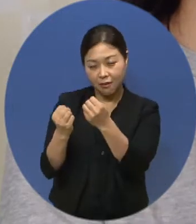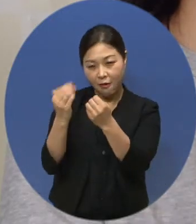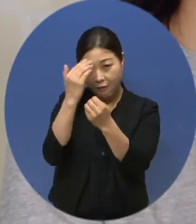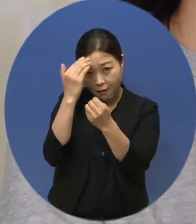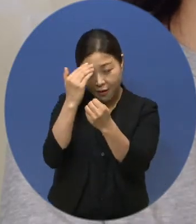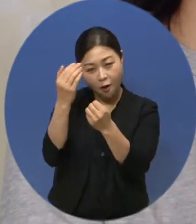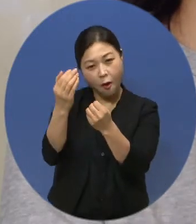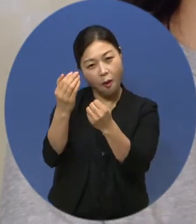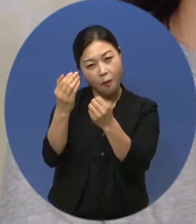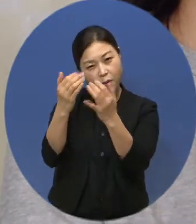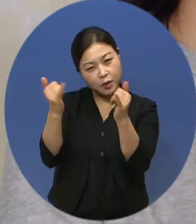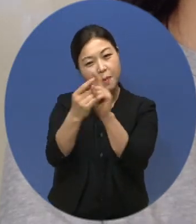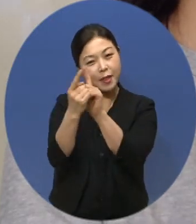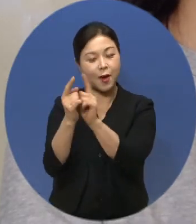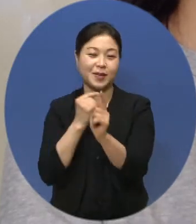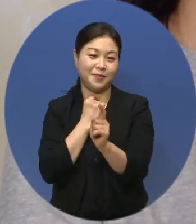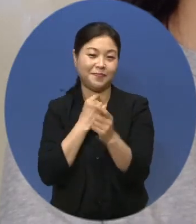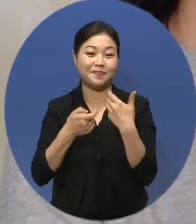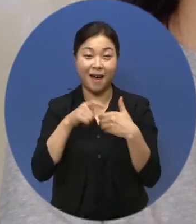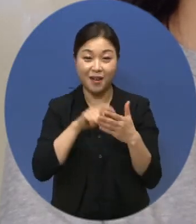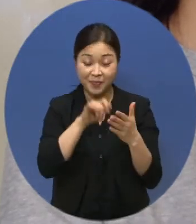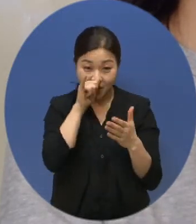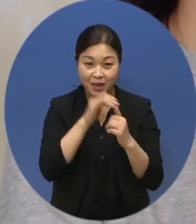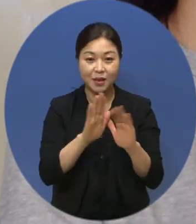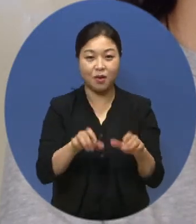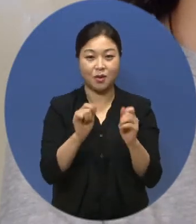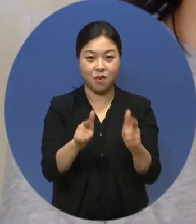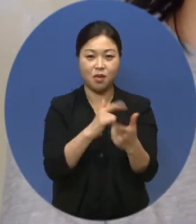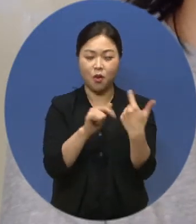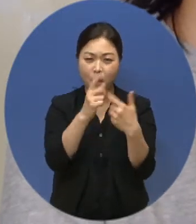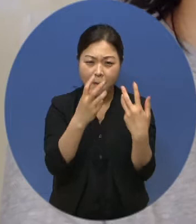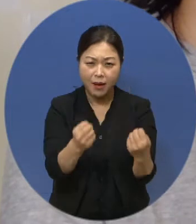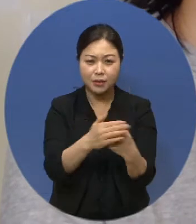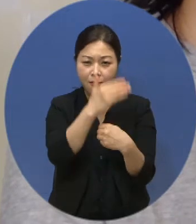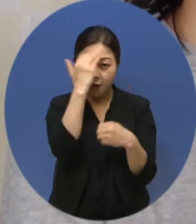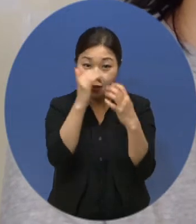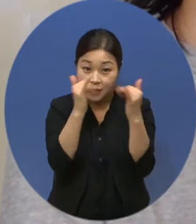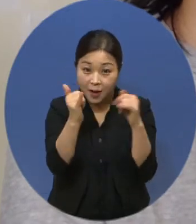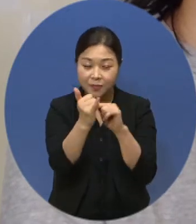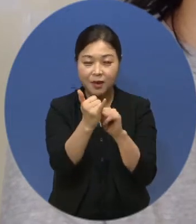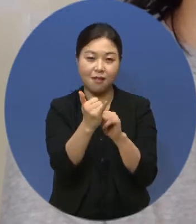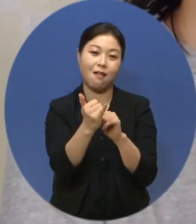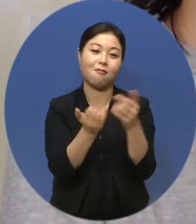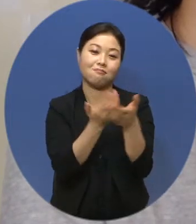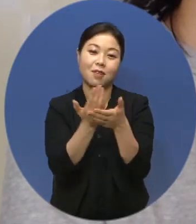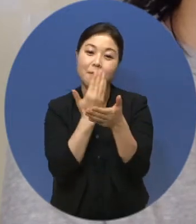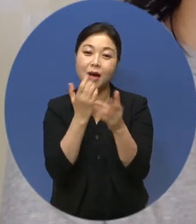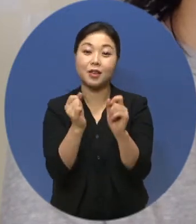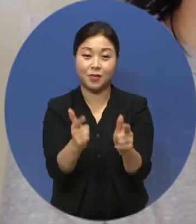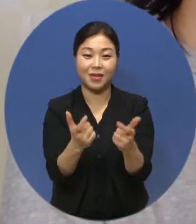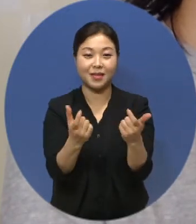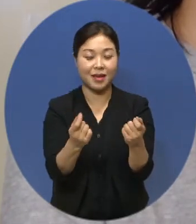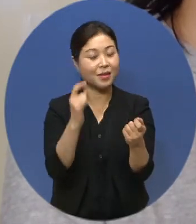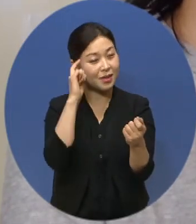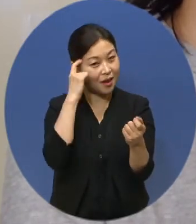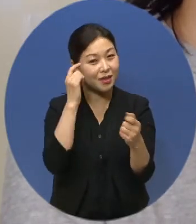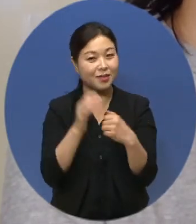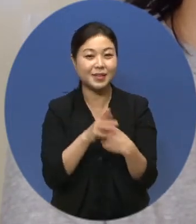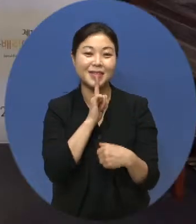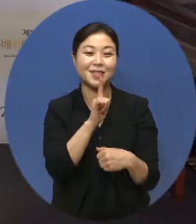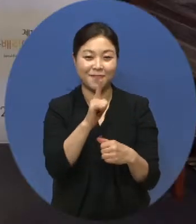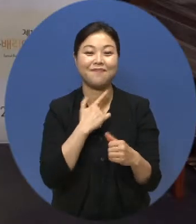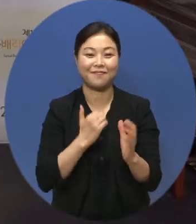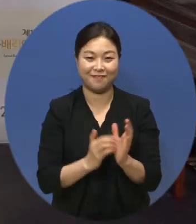그런 욕망들이 있는데 네, 이런 기회를 통해서 더 많은 관객분들과 즐길 수 있는 기회라는 생각이 들어서 네, 지원을 하게 되었습니다.